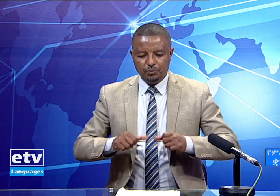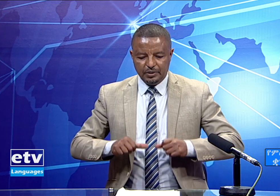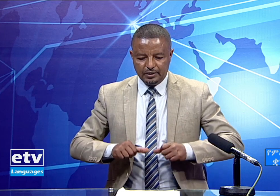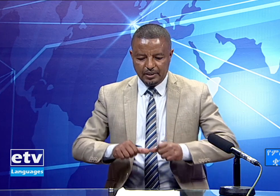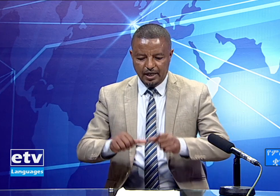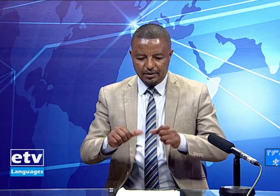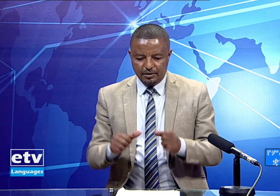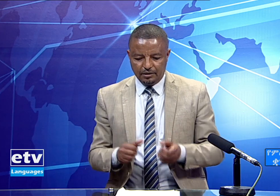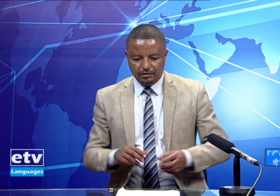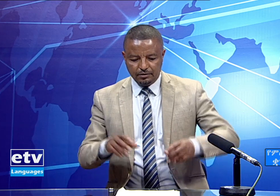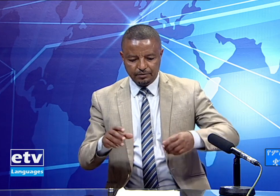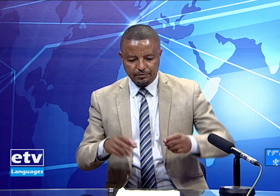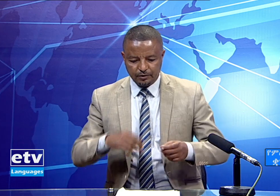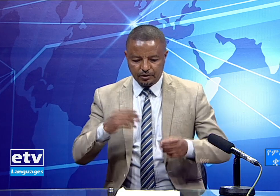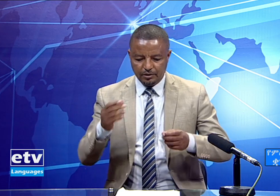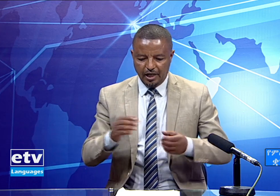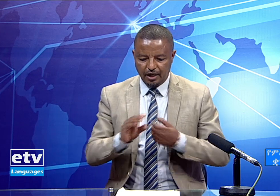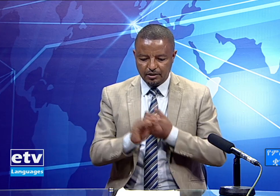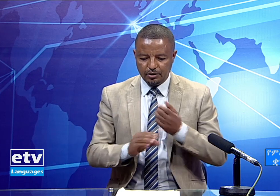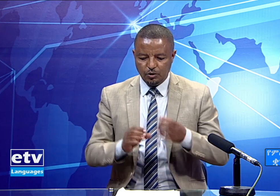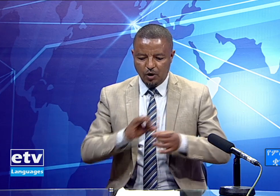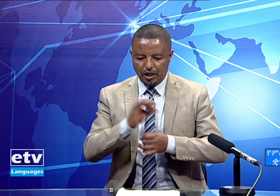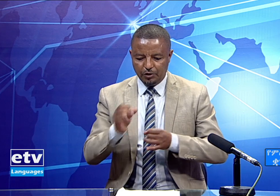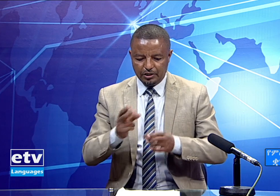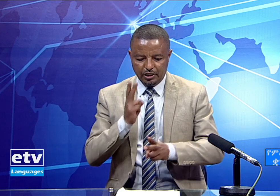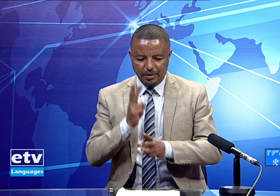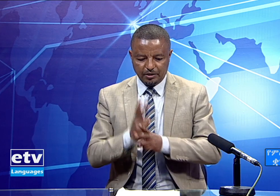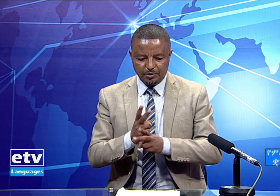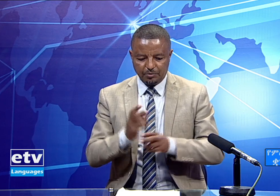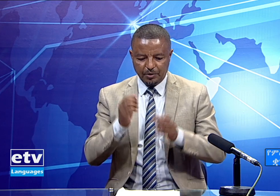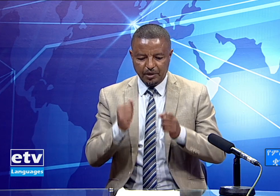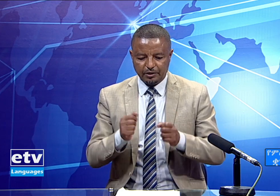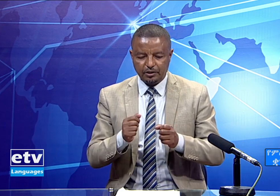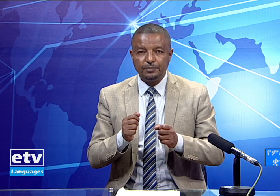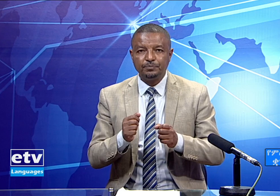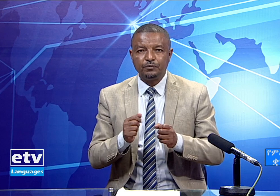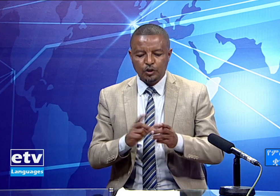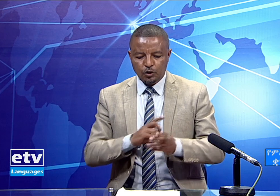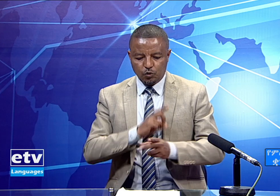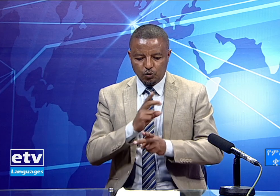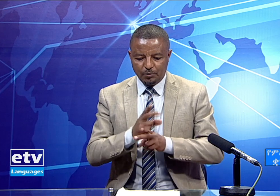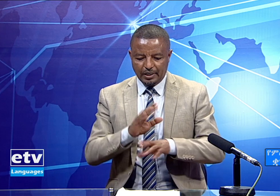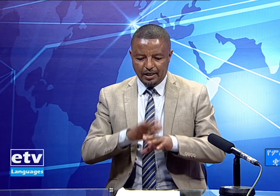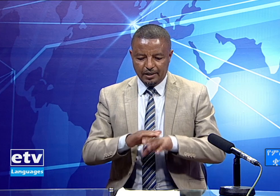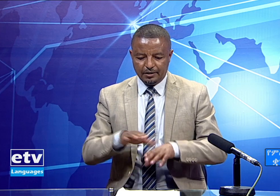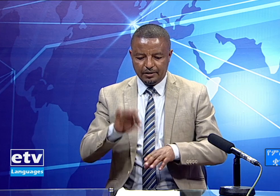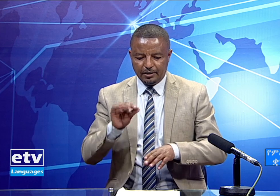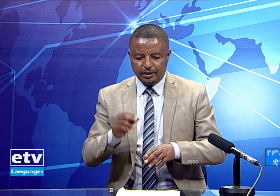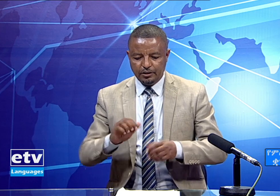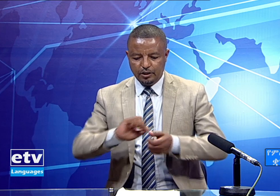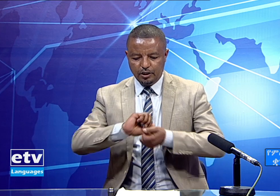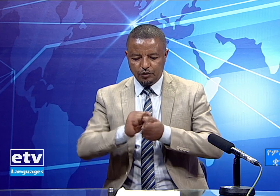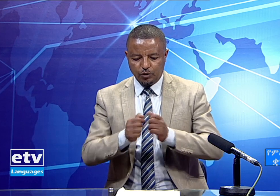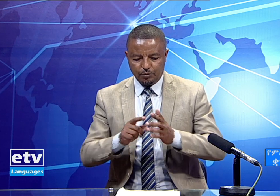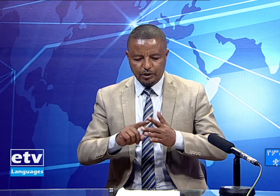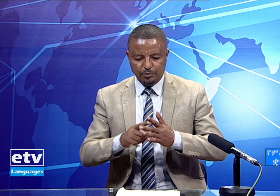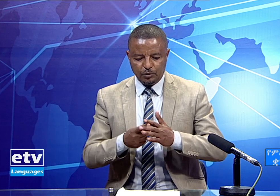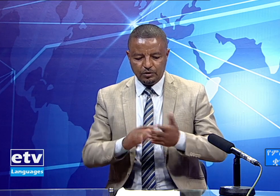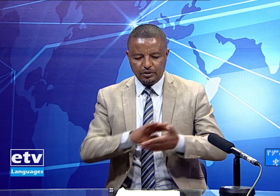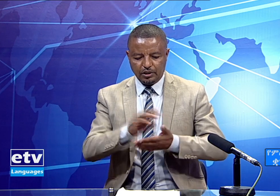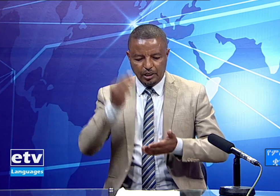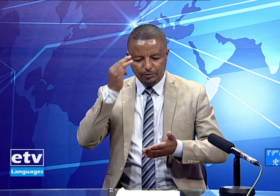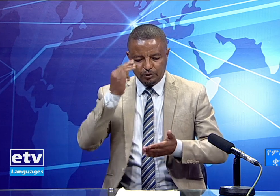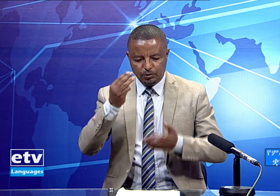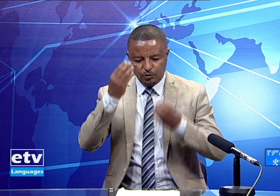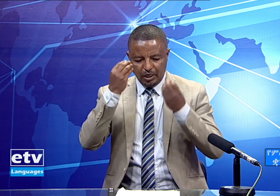አጠናክሮ በዘላቂነት የአገርን ሉዓላዊነት ለማስጠበቅ በሚያስችል ቁመና ላይ እንዲገኝ ሪፎርም